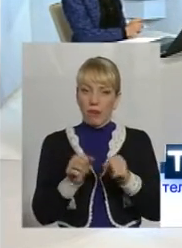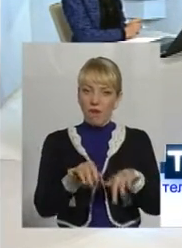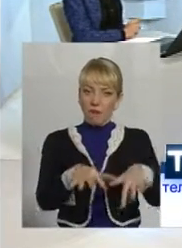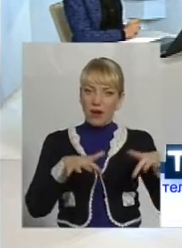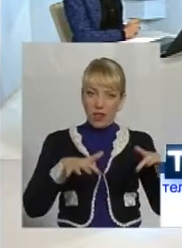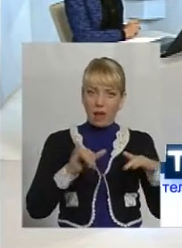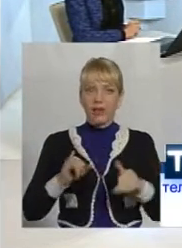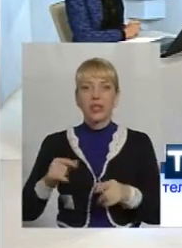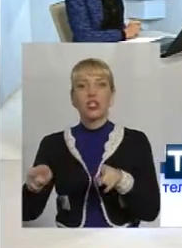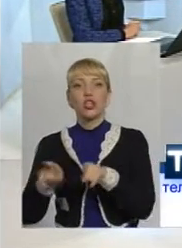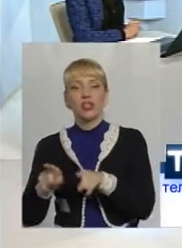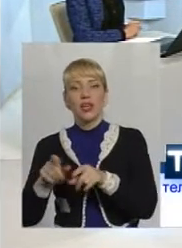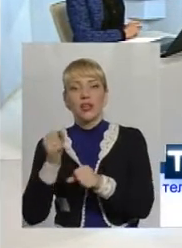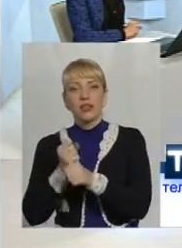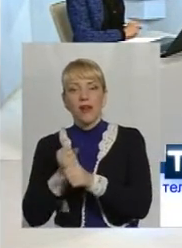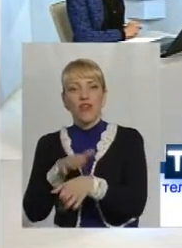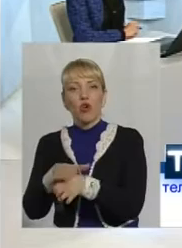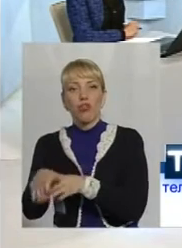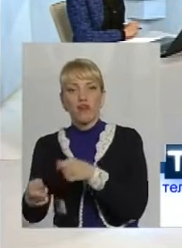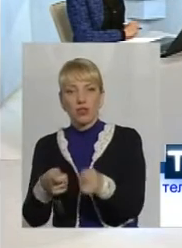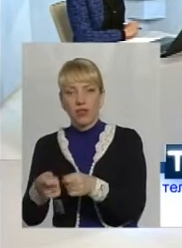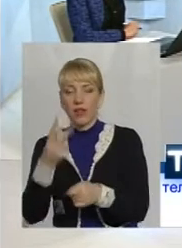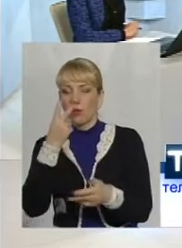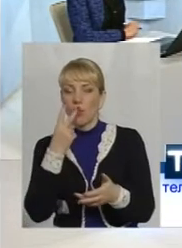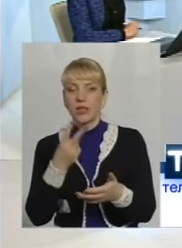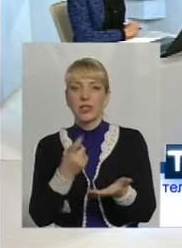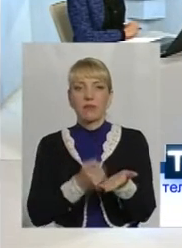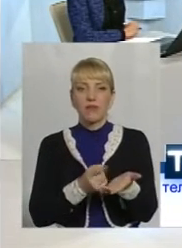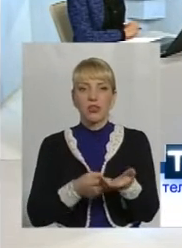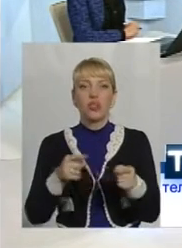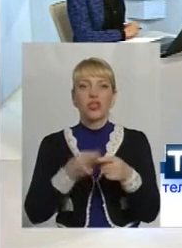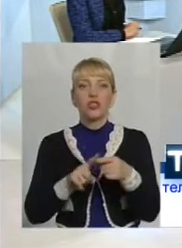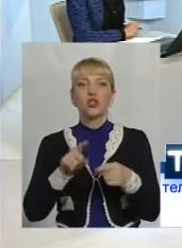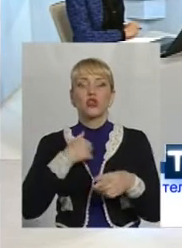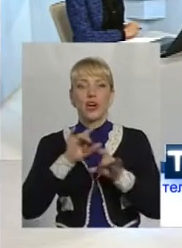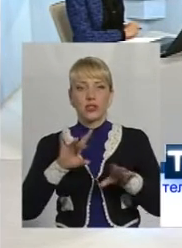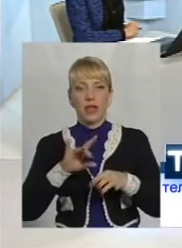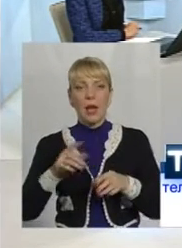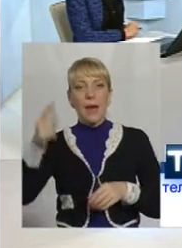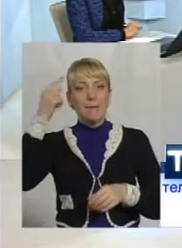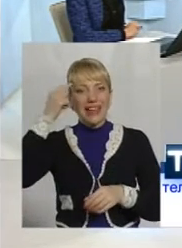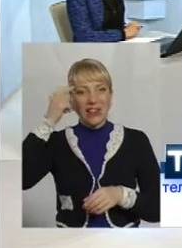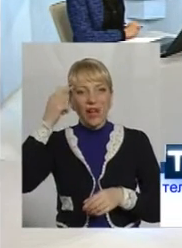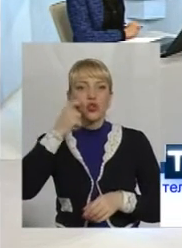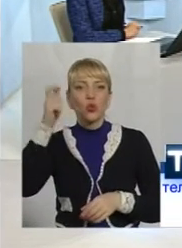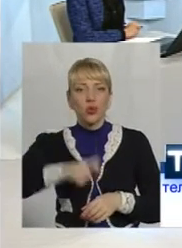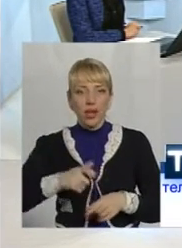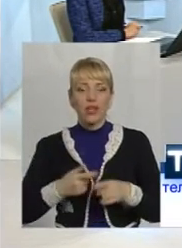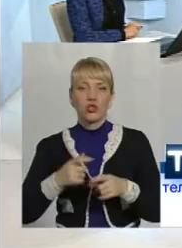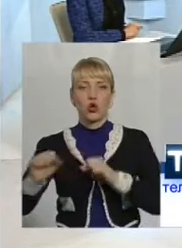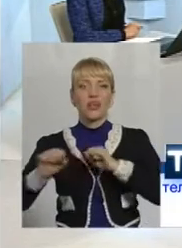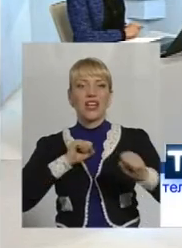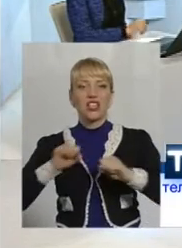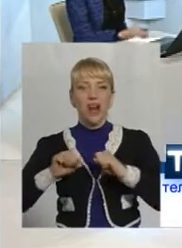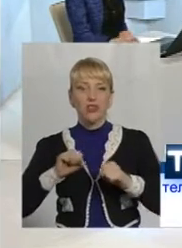закону, і діями виконавчої влади, яскраво підтверджує те, що я щойно сказав. Ментальність українського державного керівництва